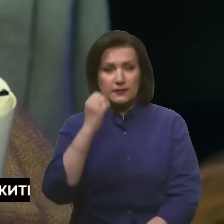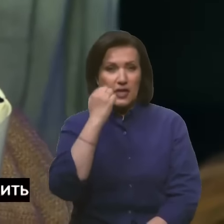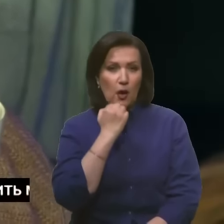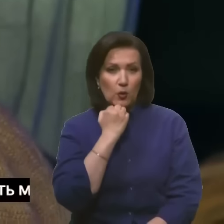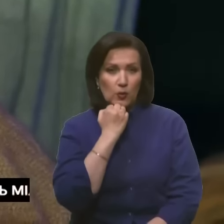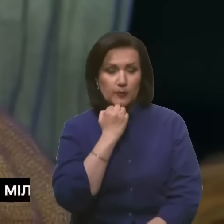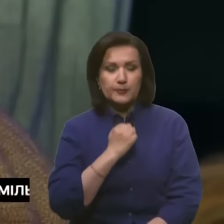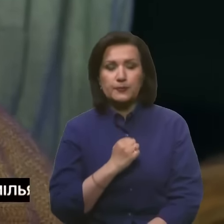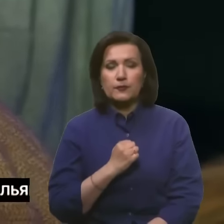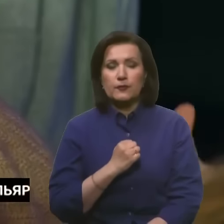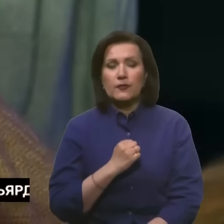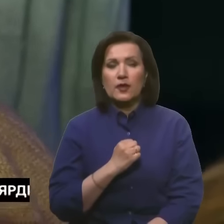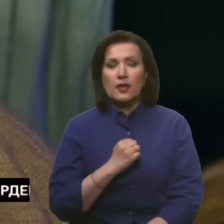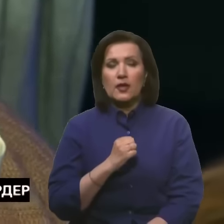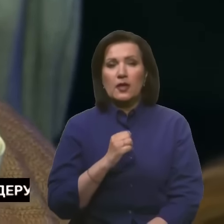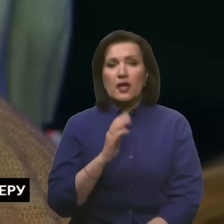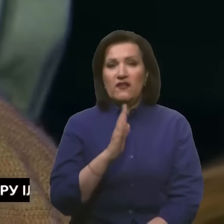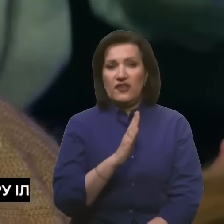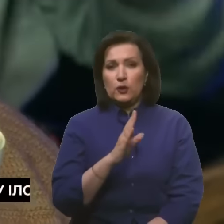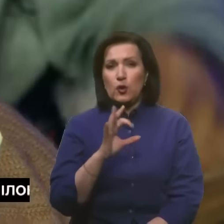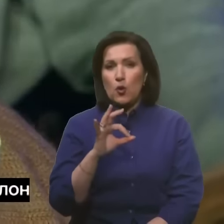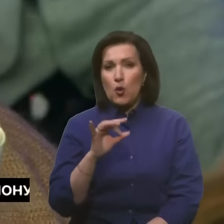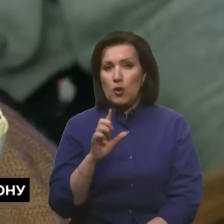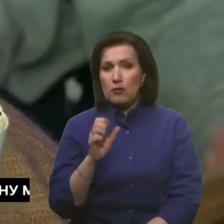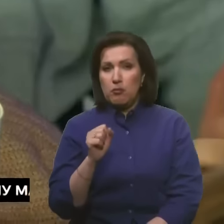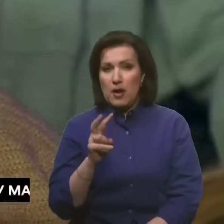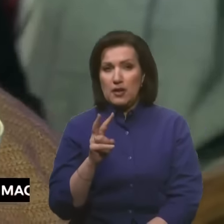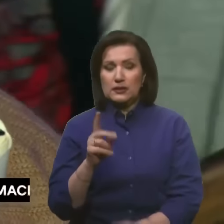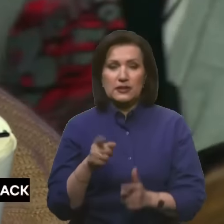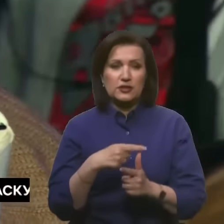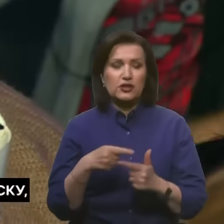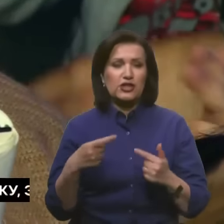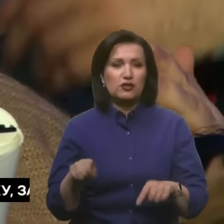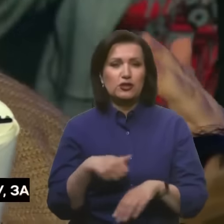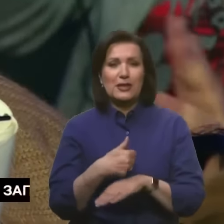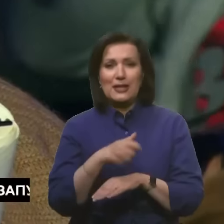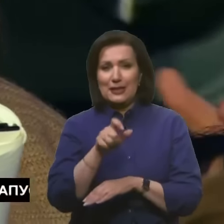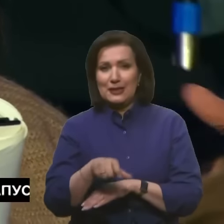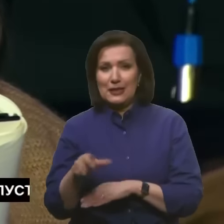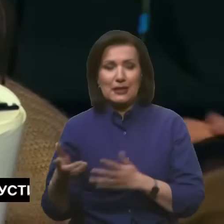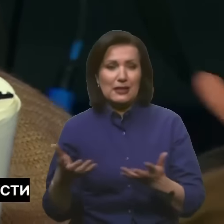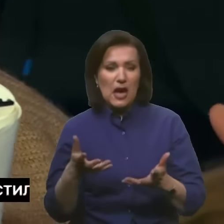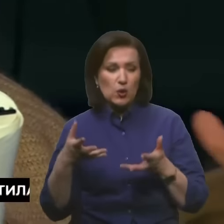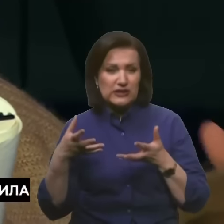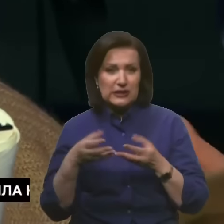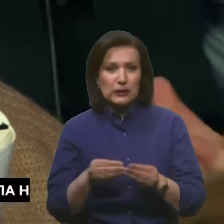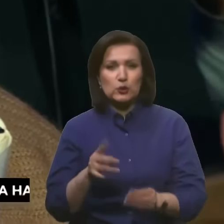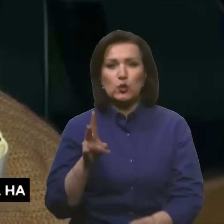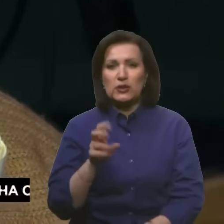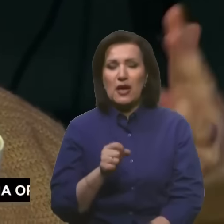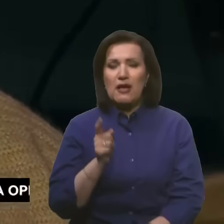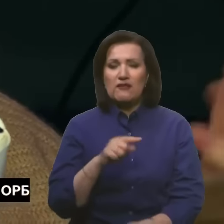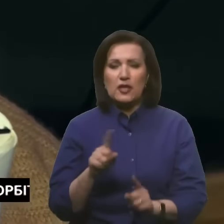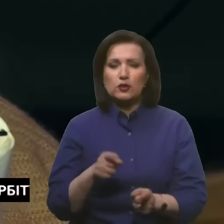дякую. Віктор Орбан чи інші лідери якось тиснуть на